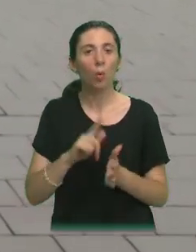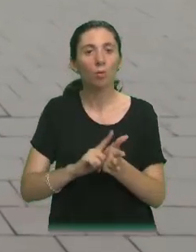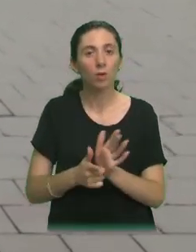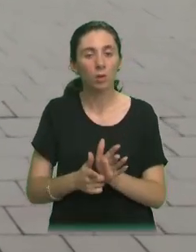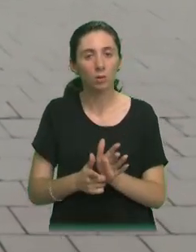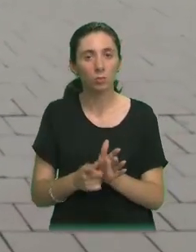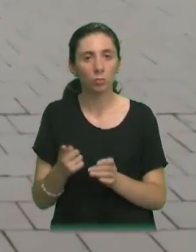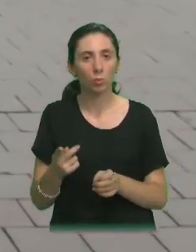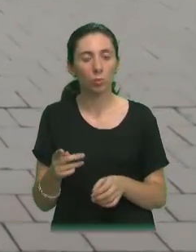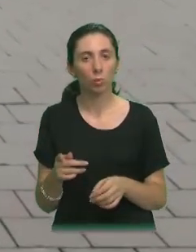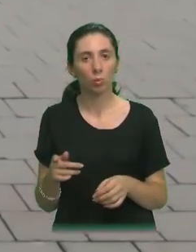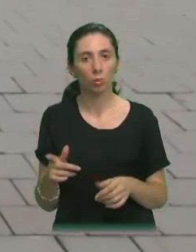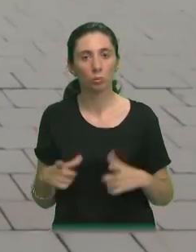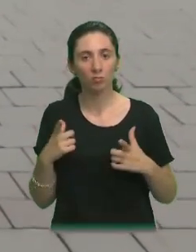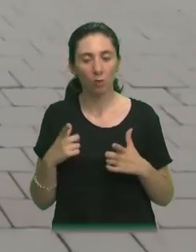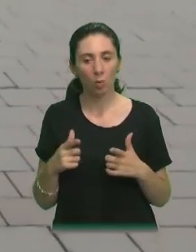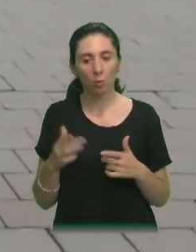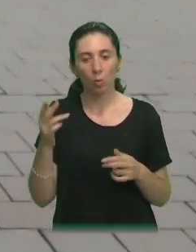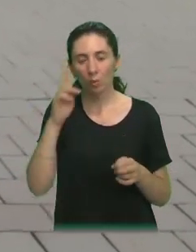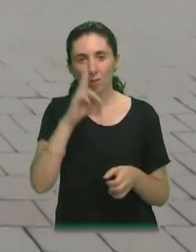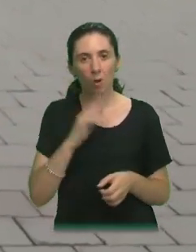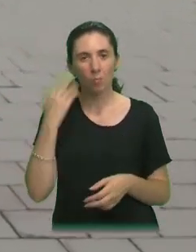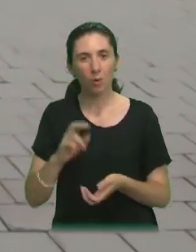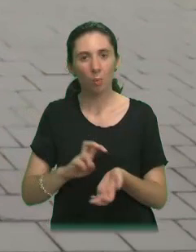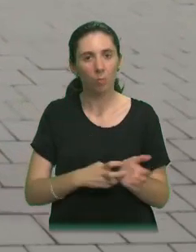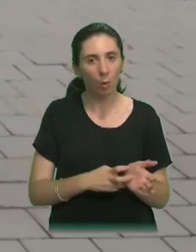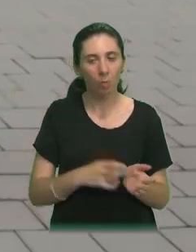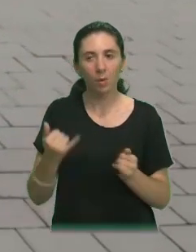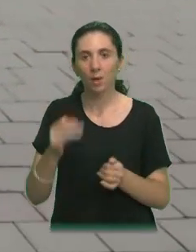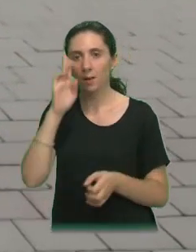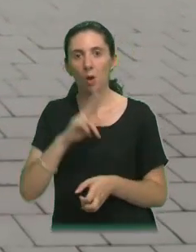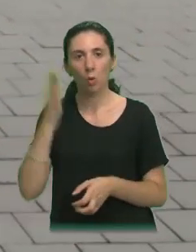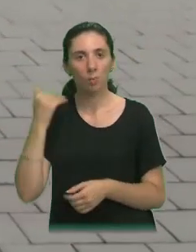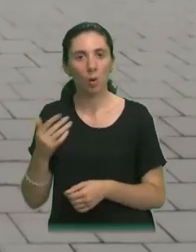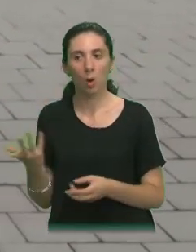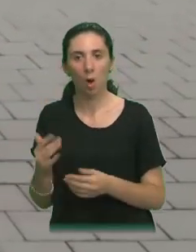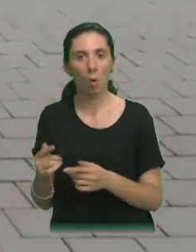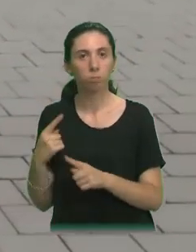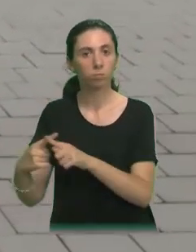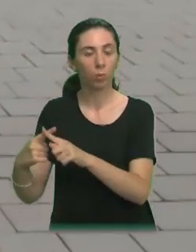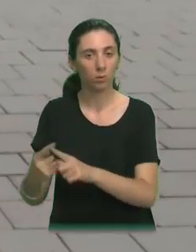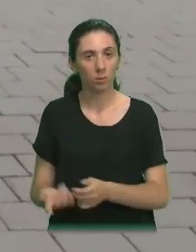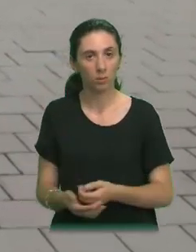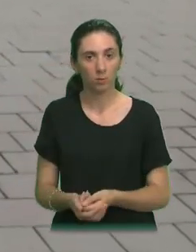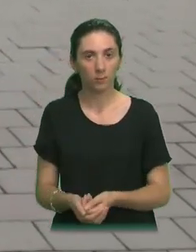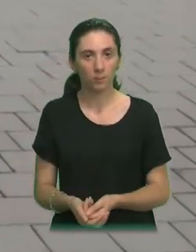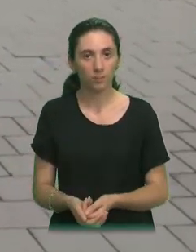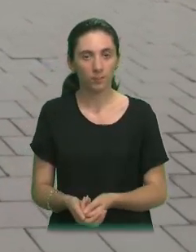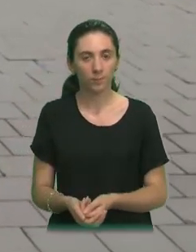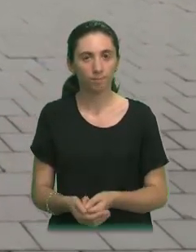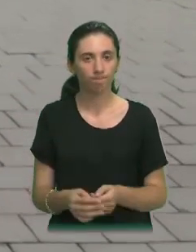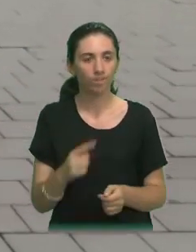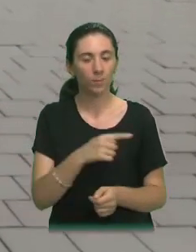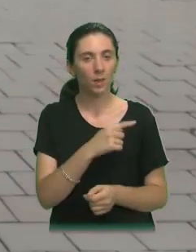razlike među nama. U kojim trenucima u životu vam je nagluhost bila prepreka, a u kojim